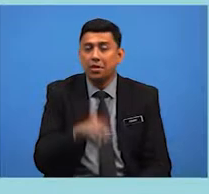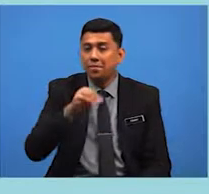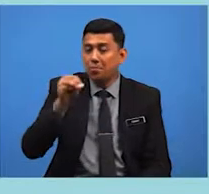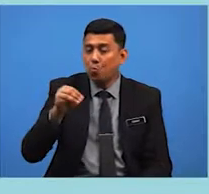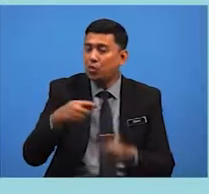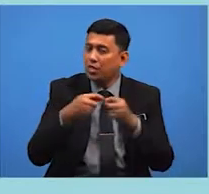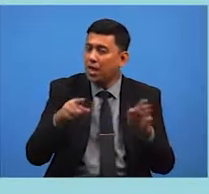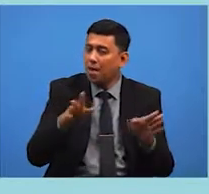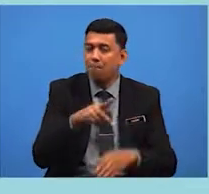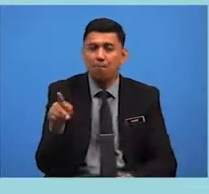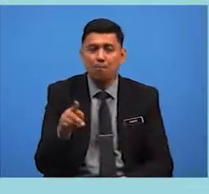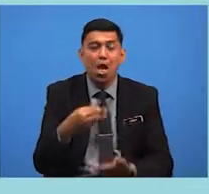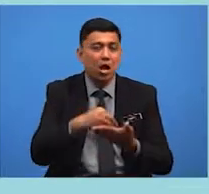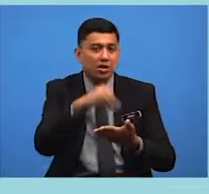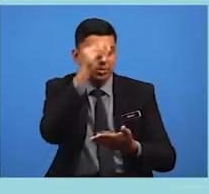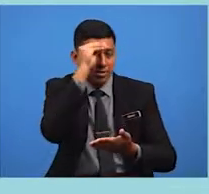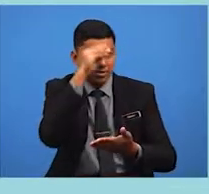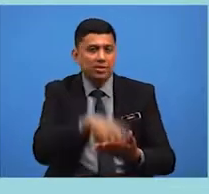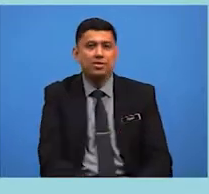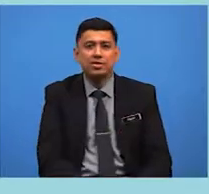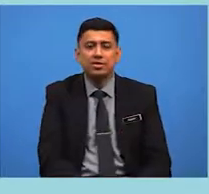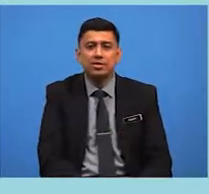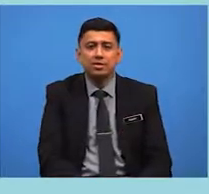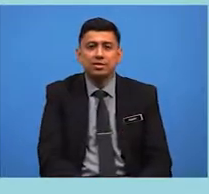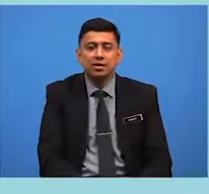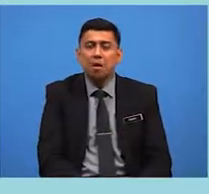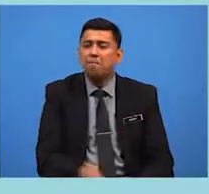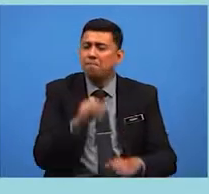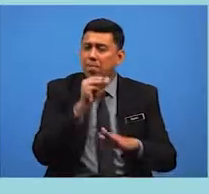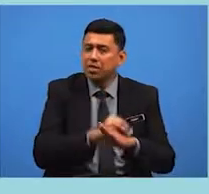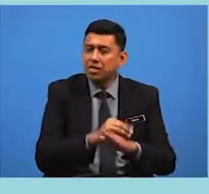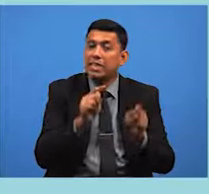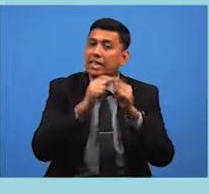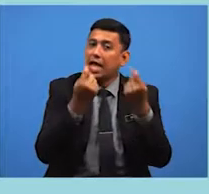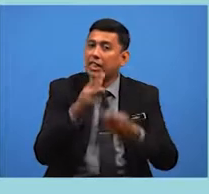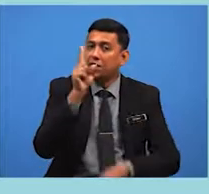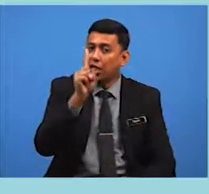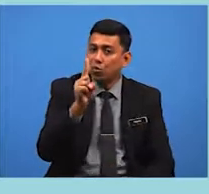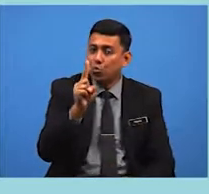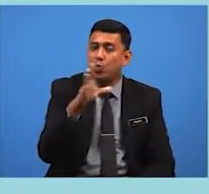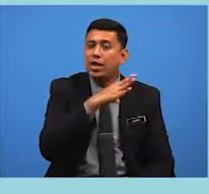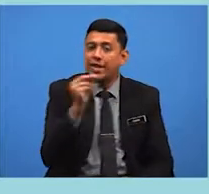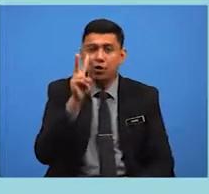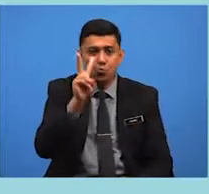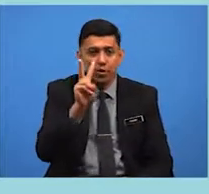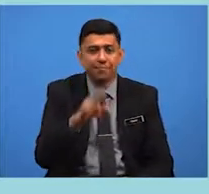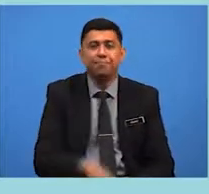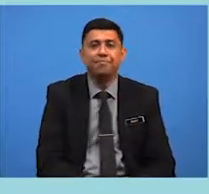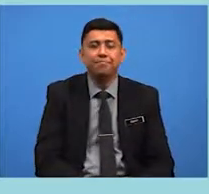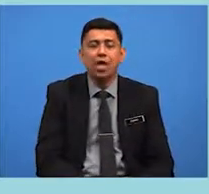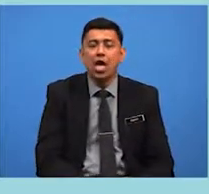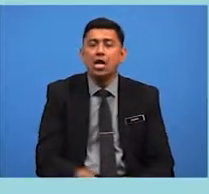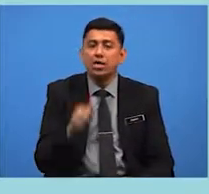Murid-murid telah pun mempelajari komponen sastra ini semasa di tingkatan 1 dan 2,